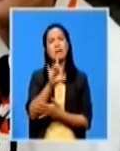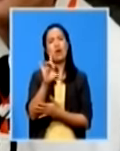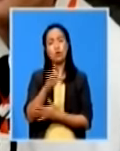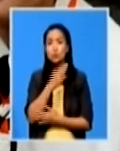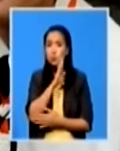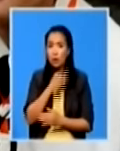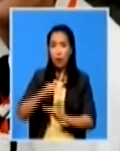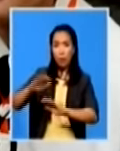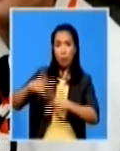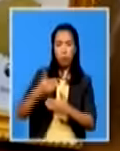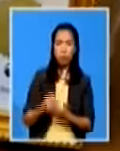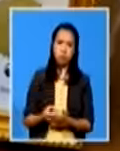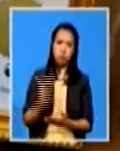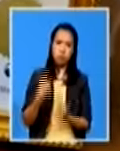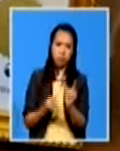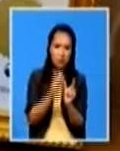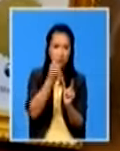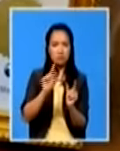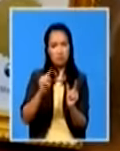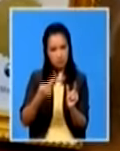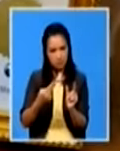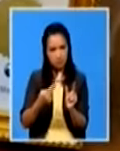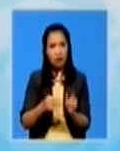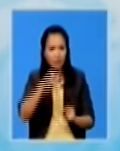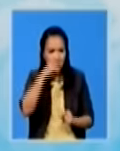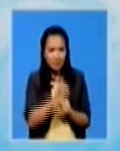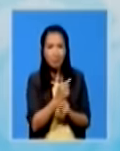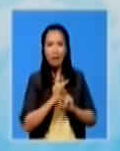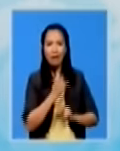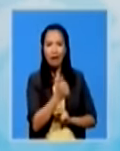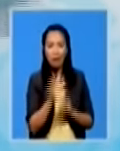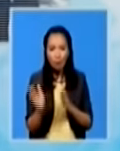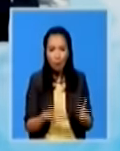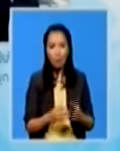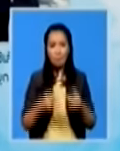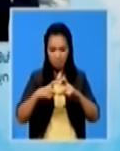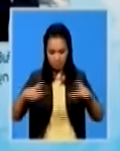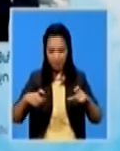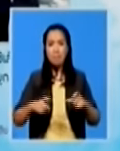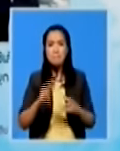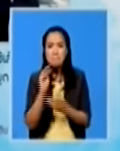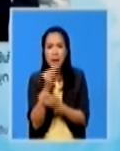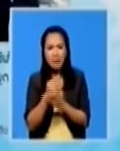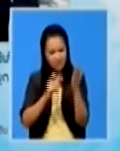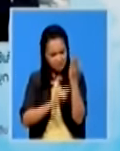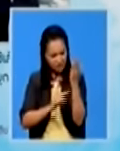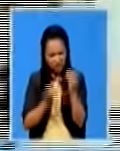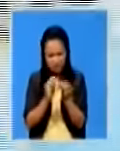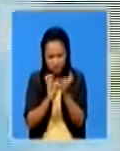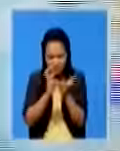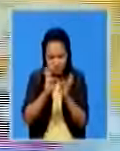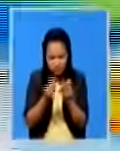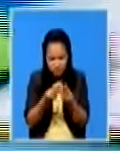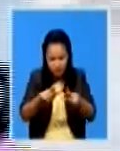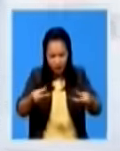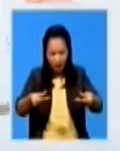ทศราคาจะไม่ต่ำกว่าเครื่องละ 10,000 บาทนะครับแผ่นใยไม้อัดจากขี้เลื่อยไม้ยางพารานะครับสามารถนำไปประยุ